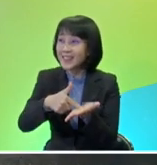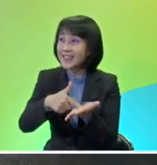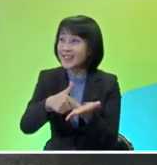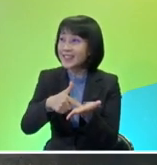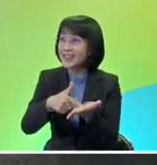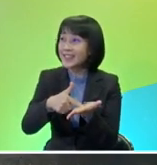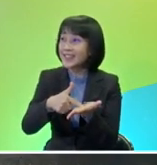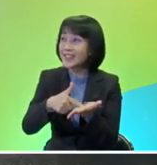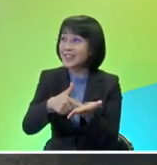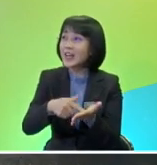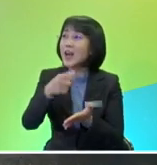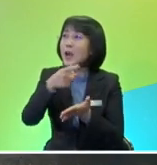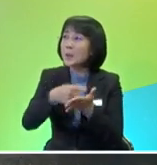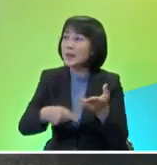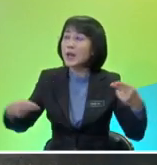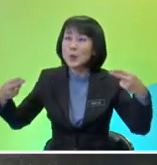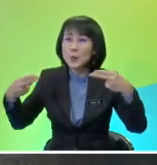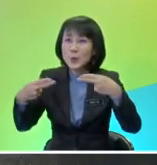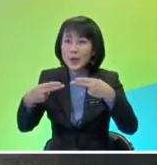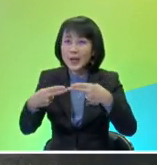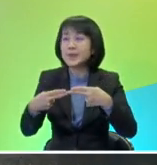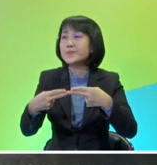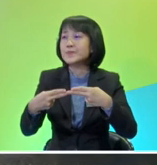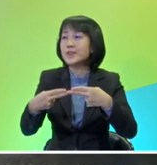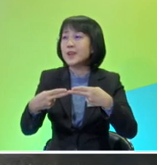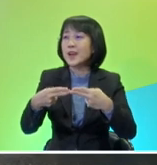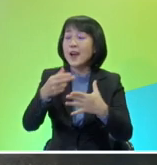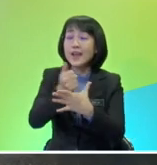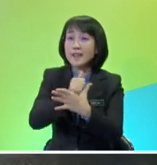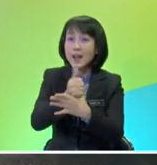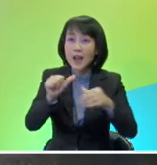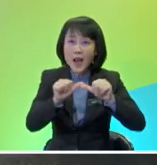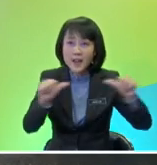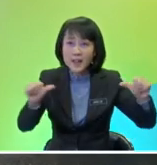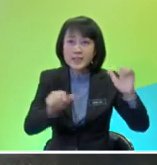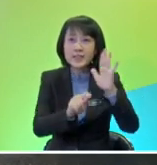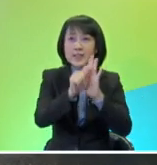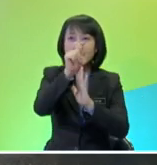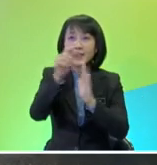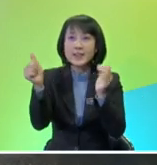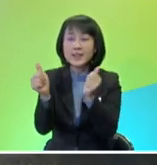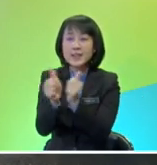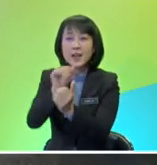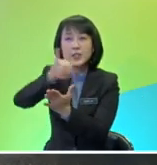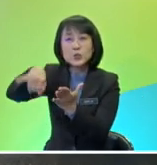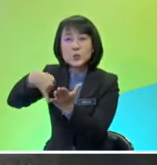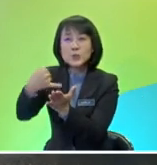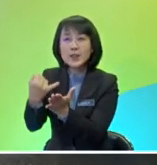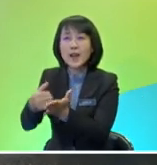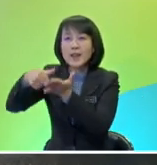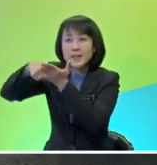Soalan apa tu cikgu? Okey, apakah hubungan sebenarnya antara aras ketinggian dengan jumlah tekanan udara?